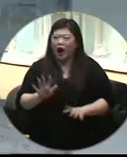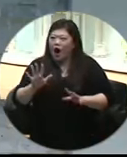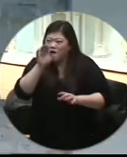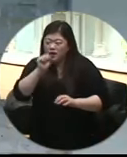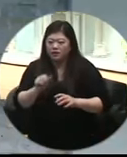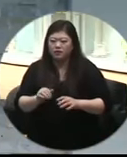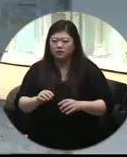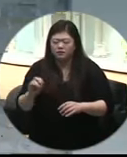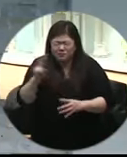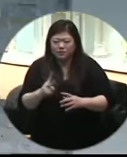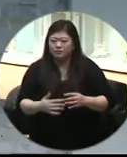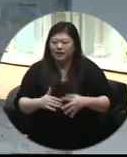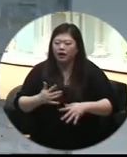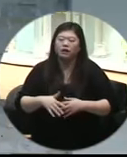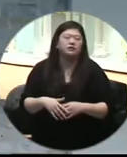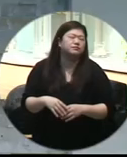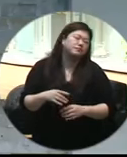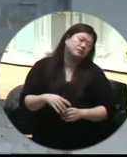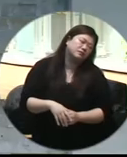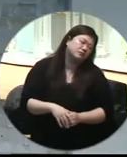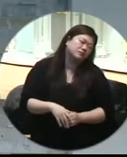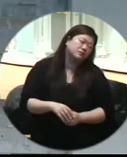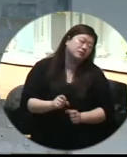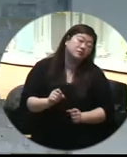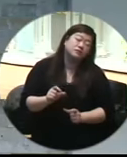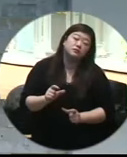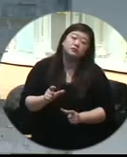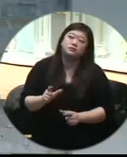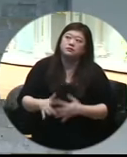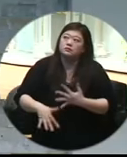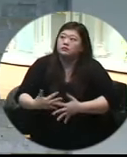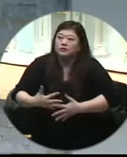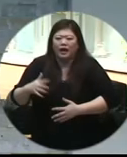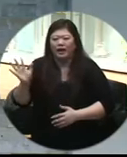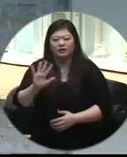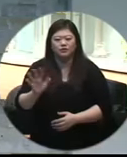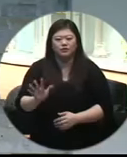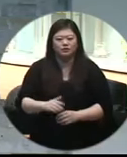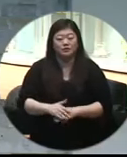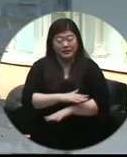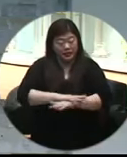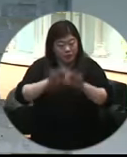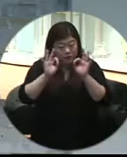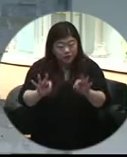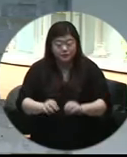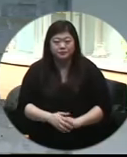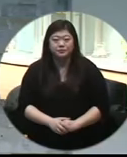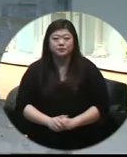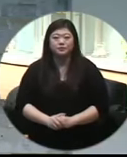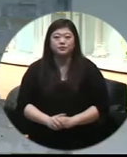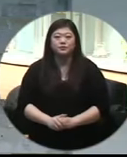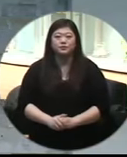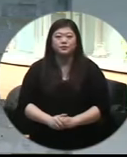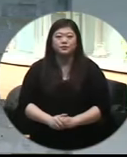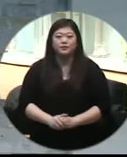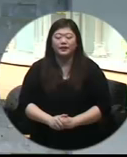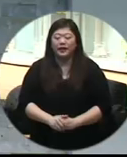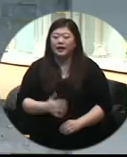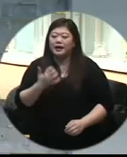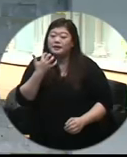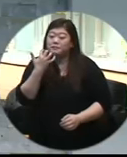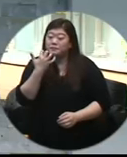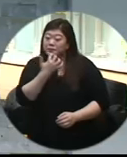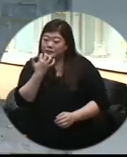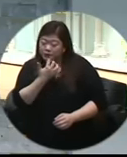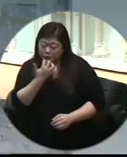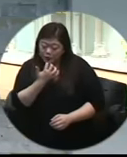이것이 자다가 횡설수설한 것이 아니다 그랬어요. 분명히 32절에 밝히고 있어요. 보니까 누가는 베드로가 다른